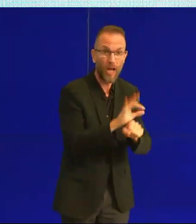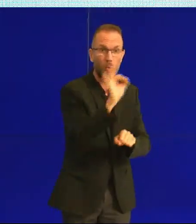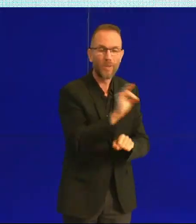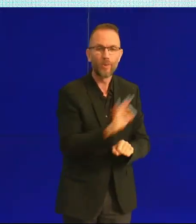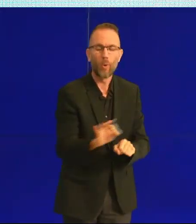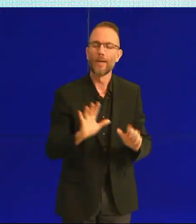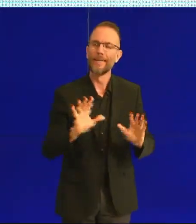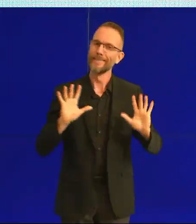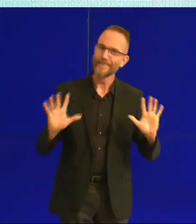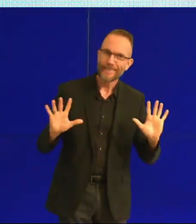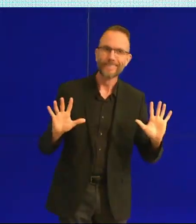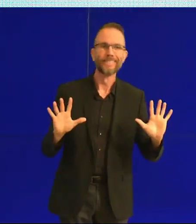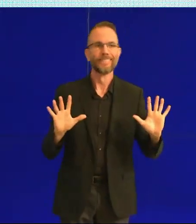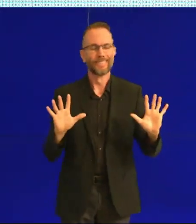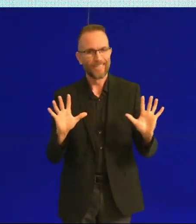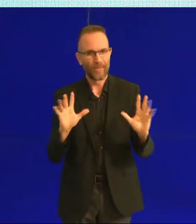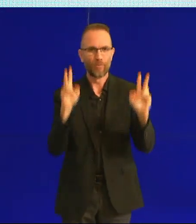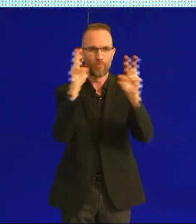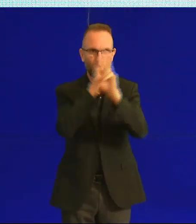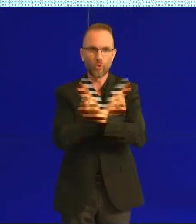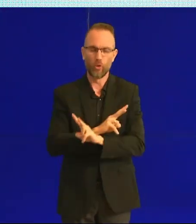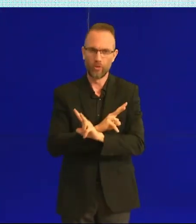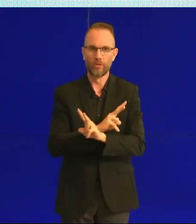il faut les regarder avec prudence